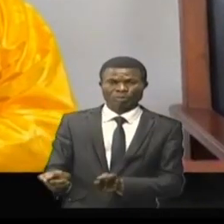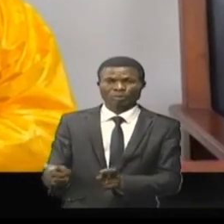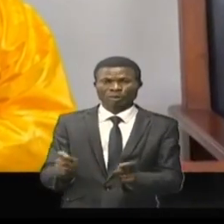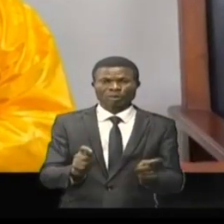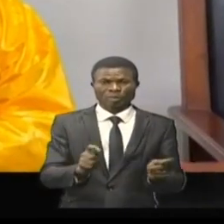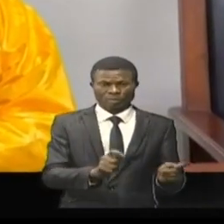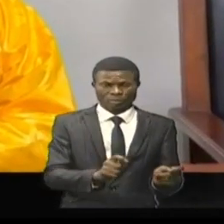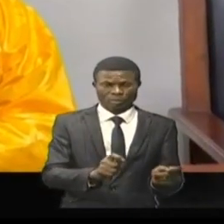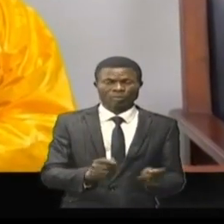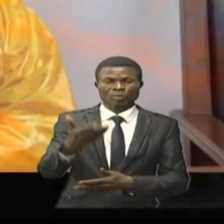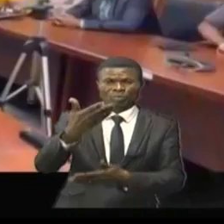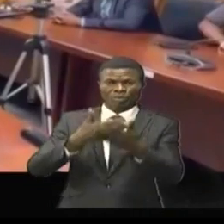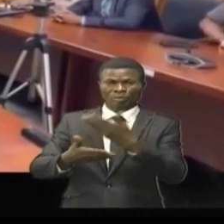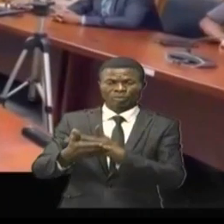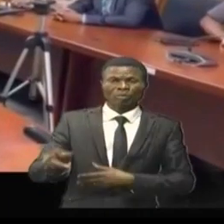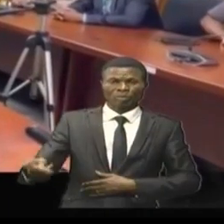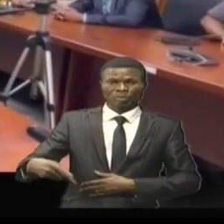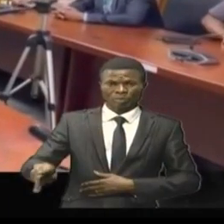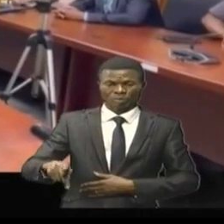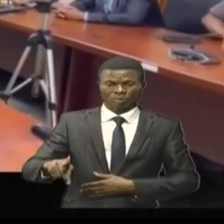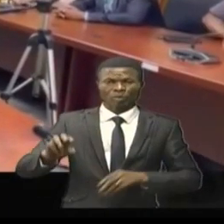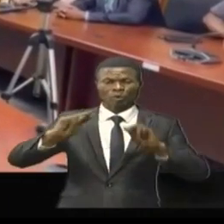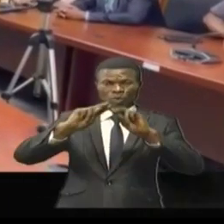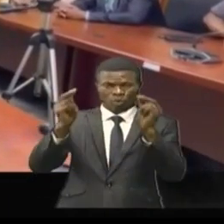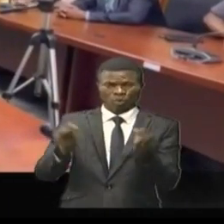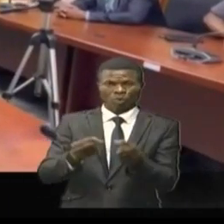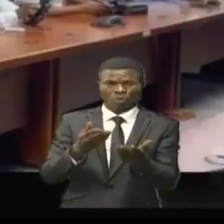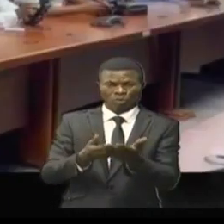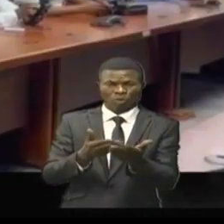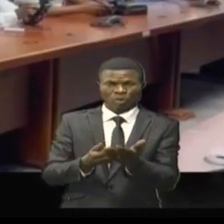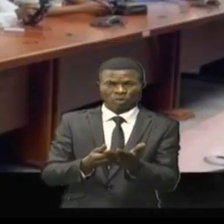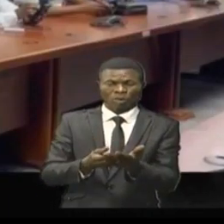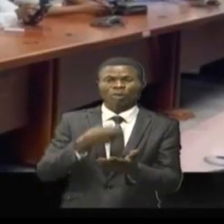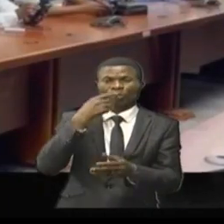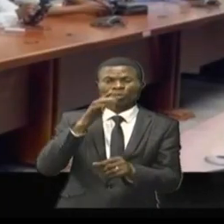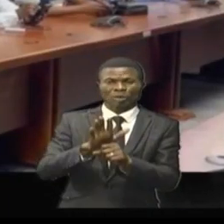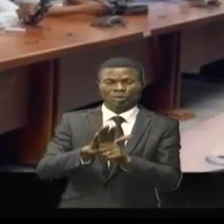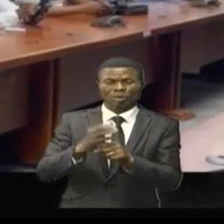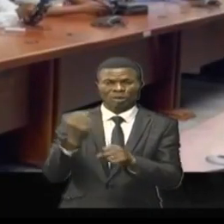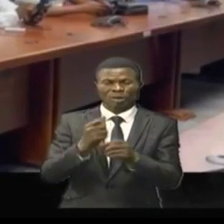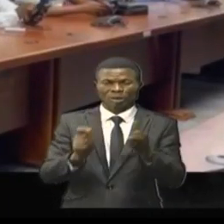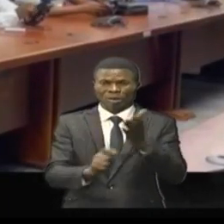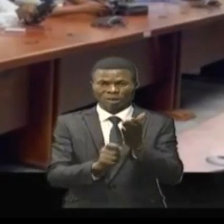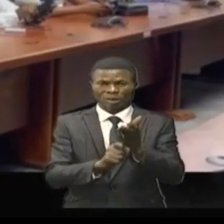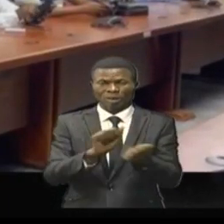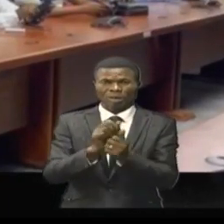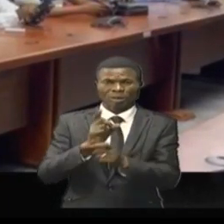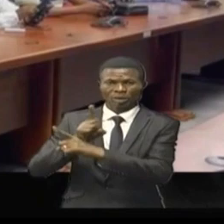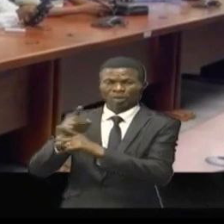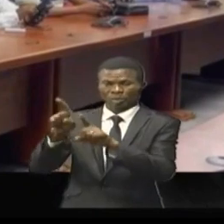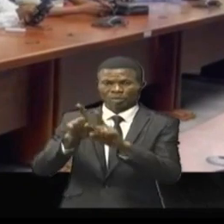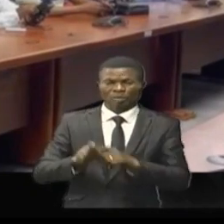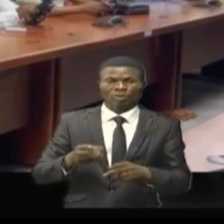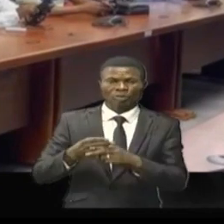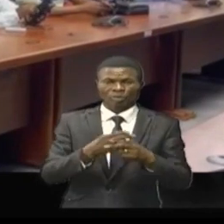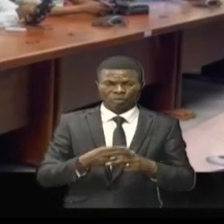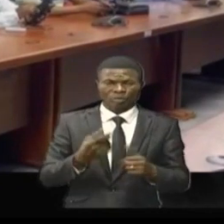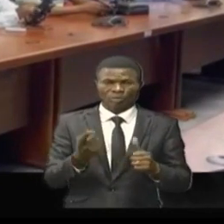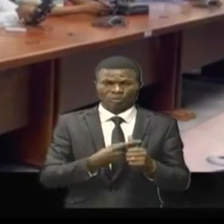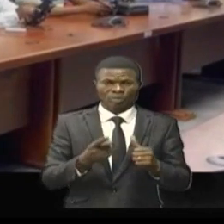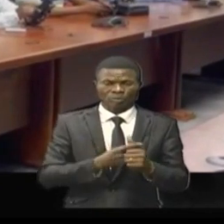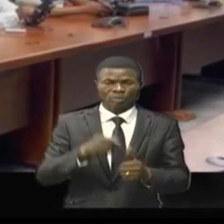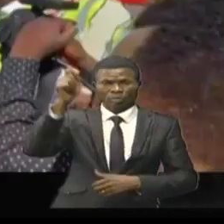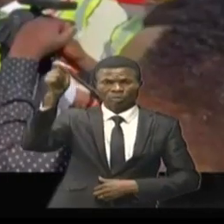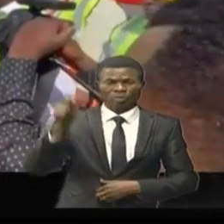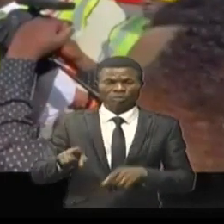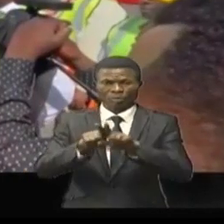a représenté sa province à la commission avec assistance de ses services techniques en matière de défense et de sécurité, notamment l'armée et